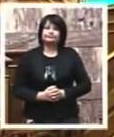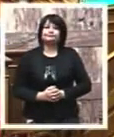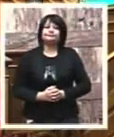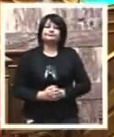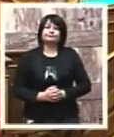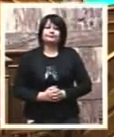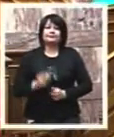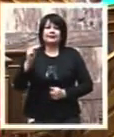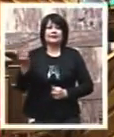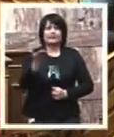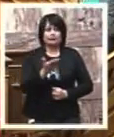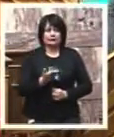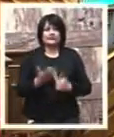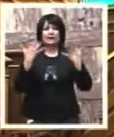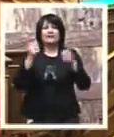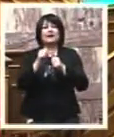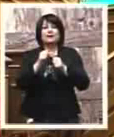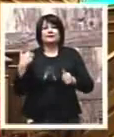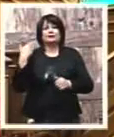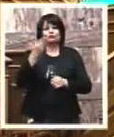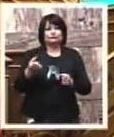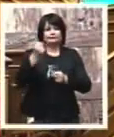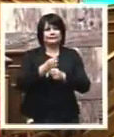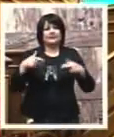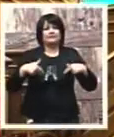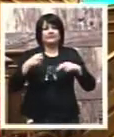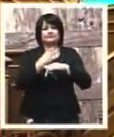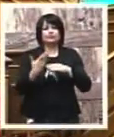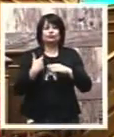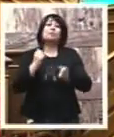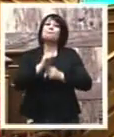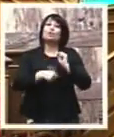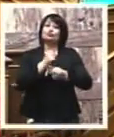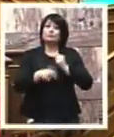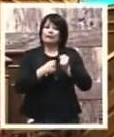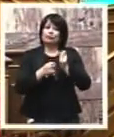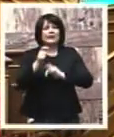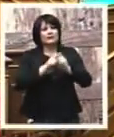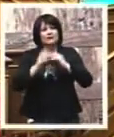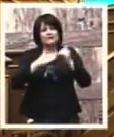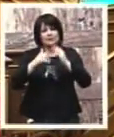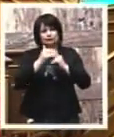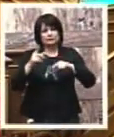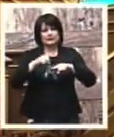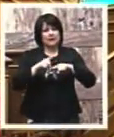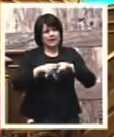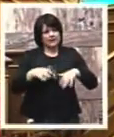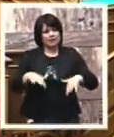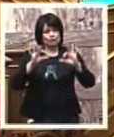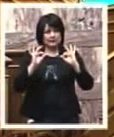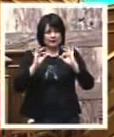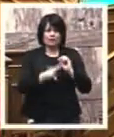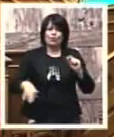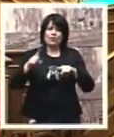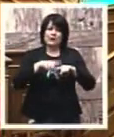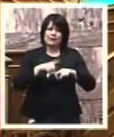Κυρίες και κύριοι συνάδελφοι, εδώ και 10 μήνες καταβάλουμε μια τεράστια προσπάθεια για την αναδόμηση της χώρας. Όλοι οι Έλληνες